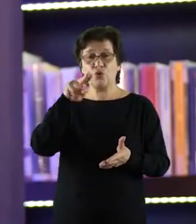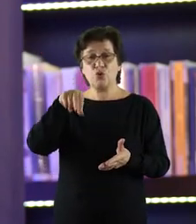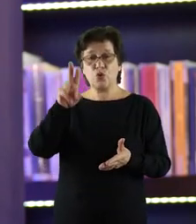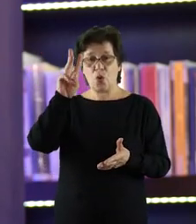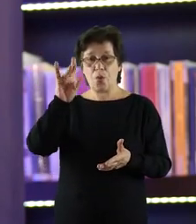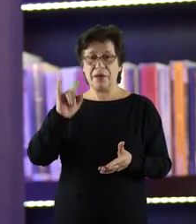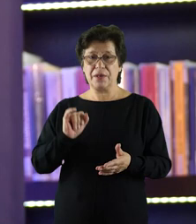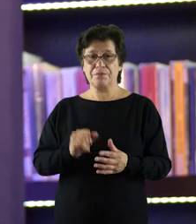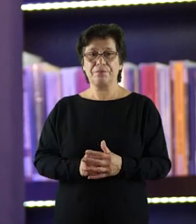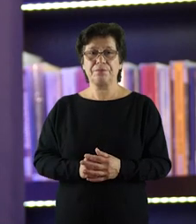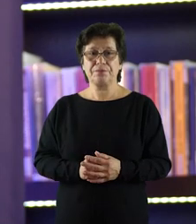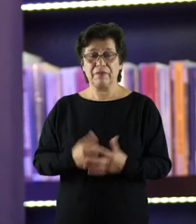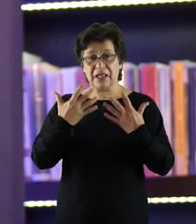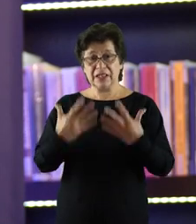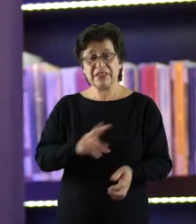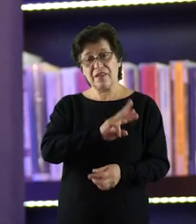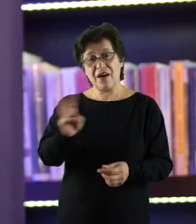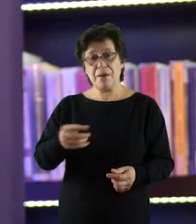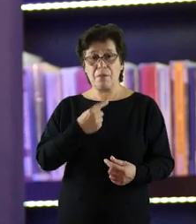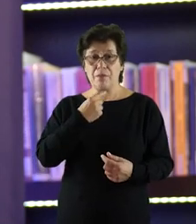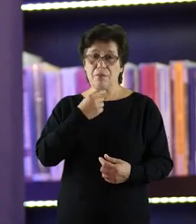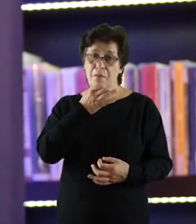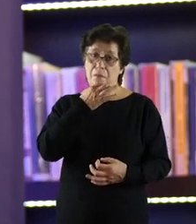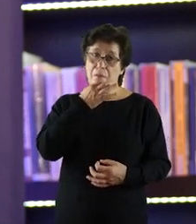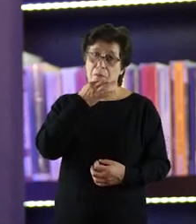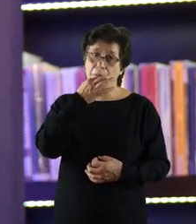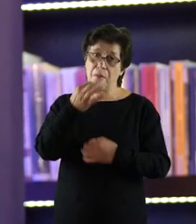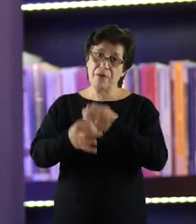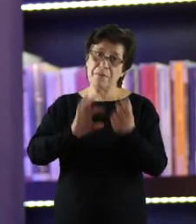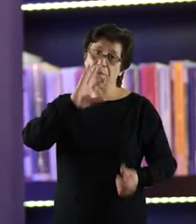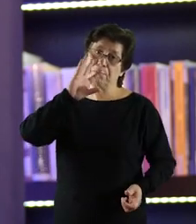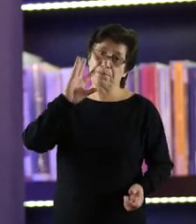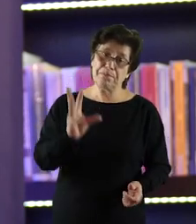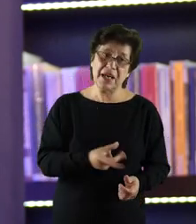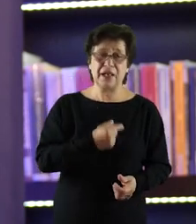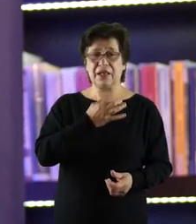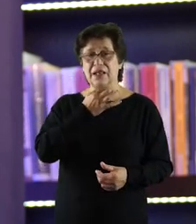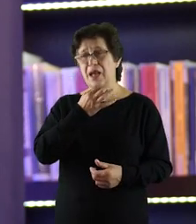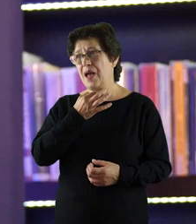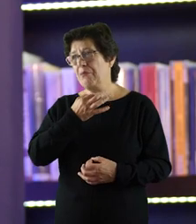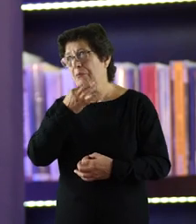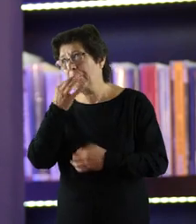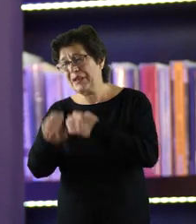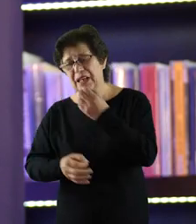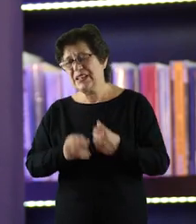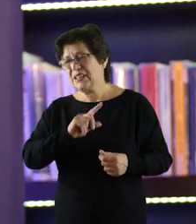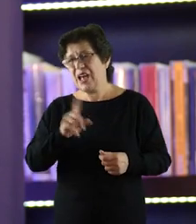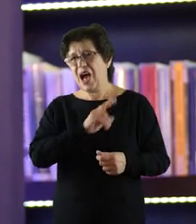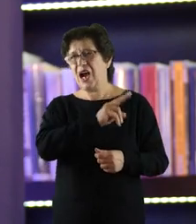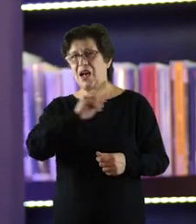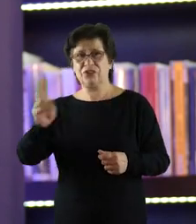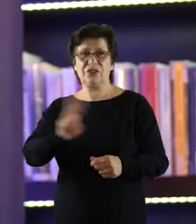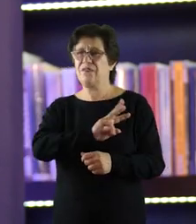Kaszubskim lasem. Chcę wam powiedzieć, że piękne pytania zadawaliście mi dzisiaj. Za każde wam dziękuję,